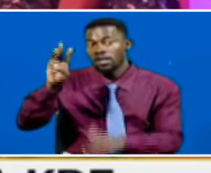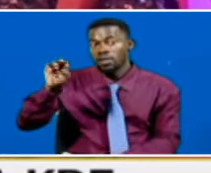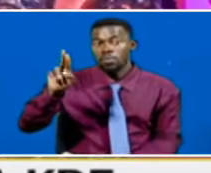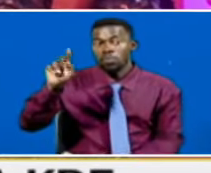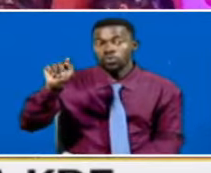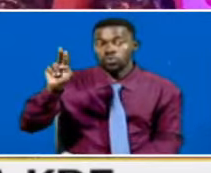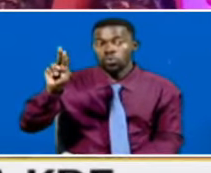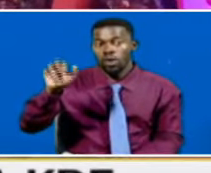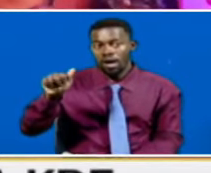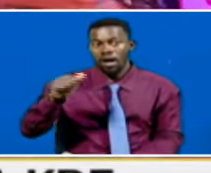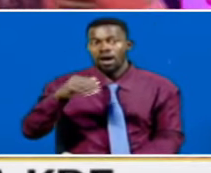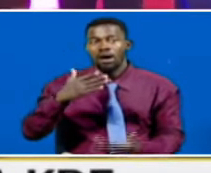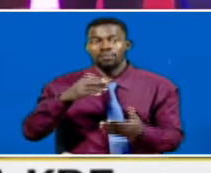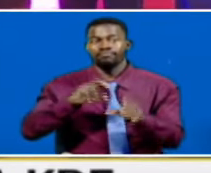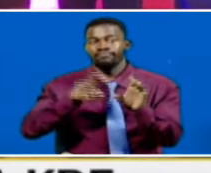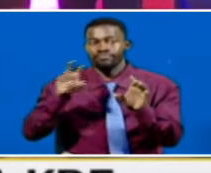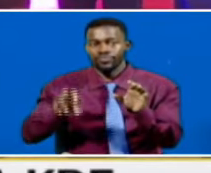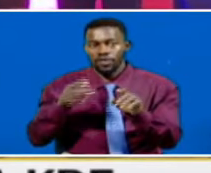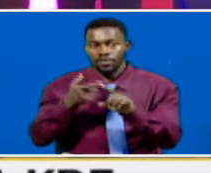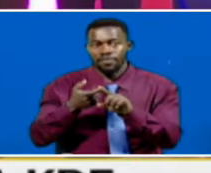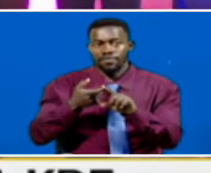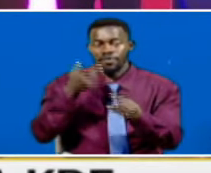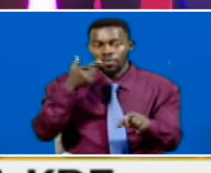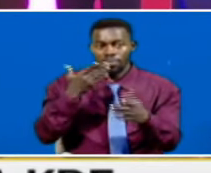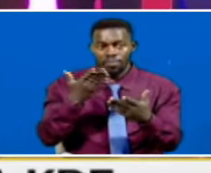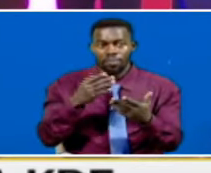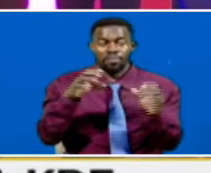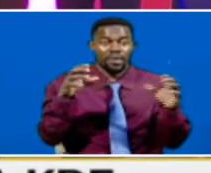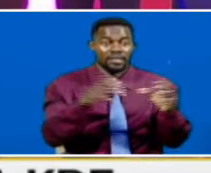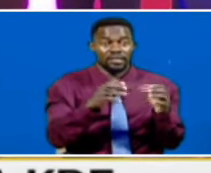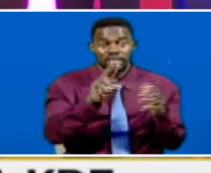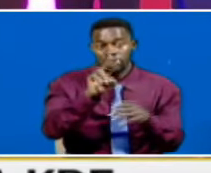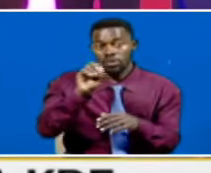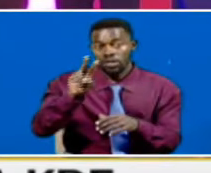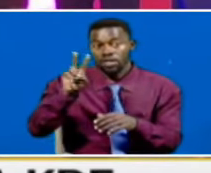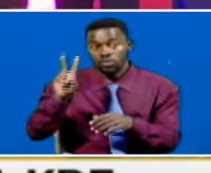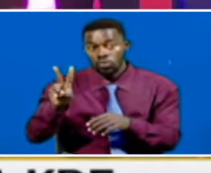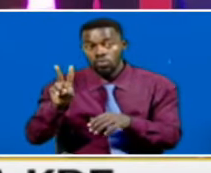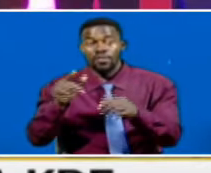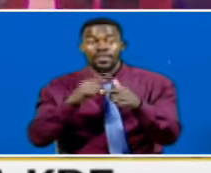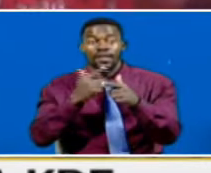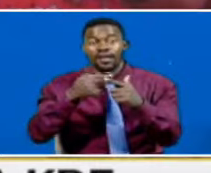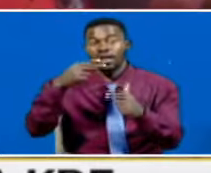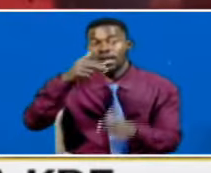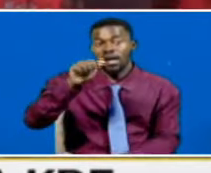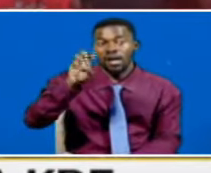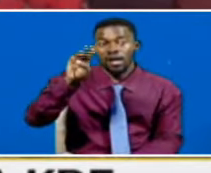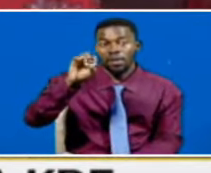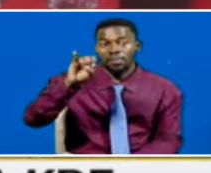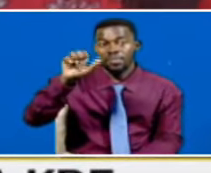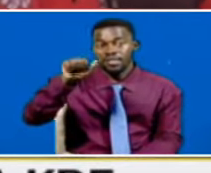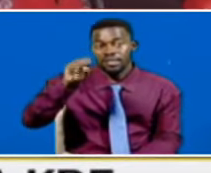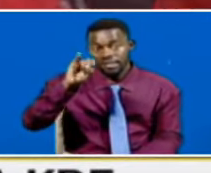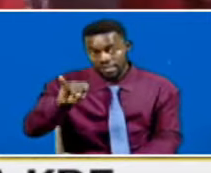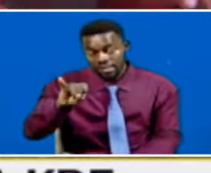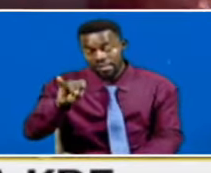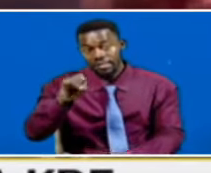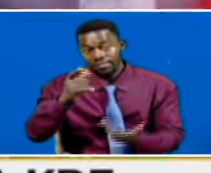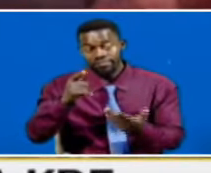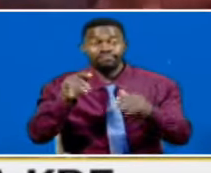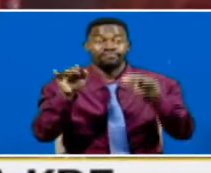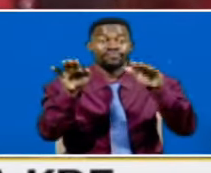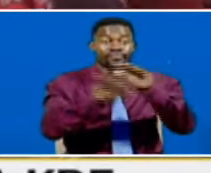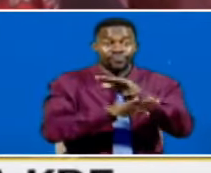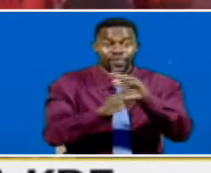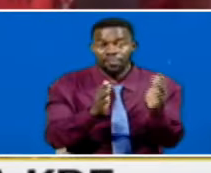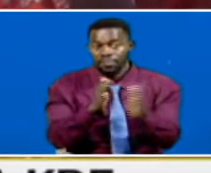kujiuzulu kutoka chama hicho mwaka 2022. Naye mbunge Caleb Hamisi amechaguliwa naibu katika mpanga